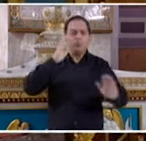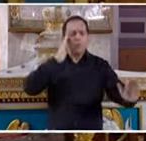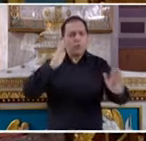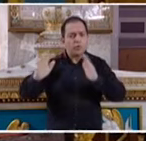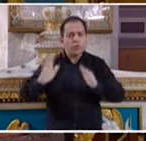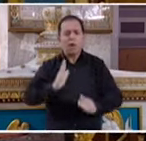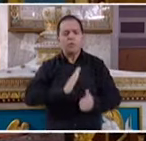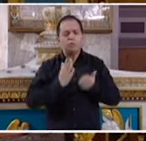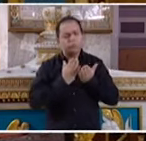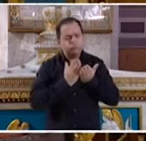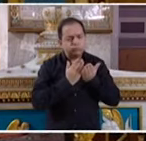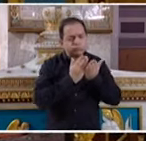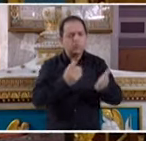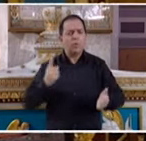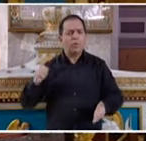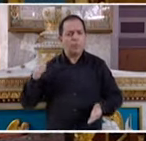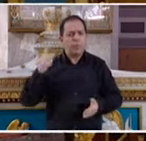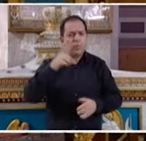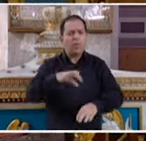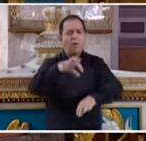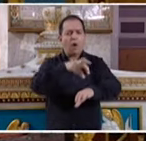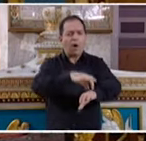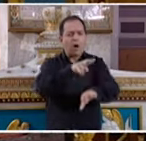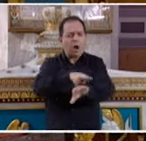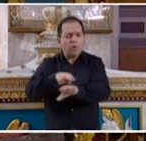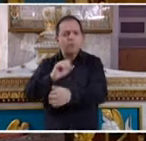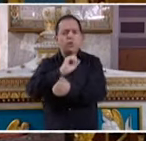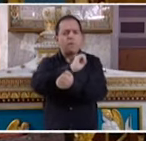ποδηπόρουντων, νοσούντων, καμνόντων,